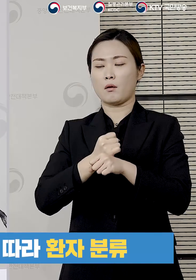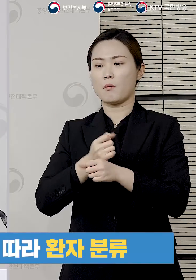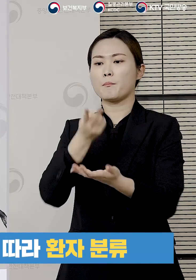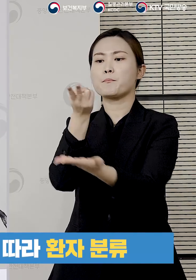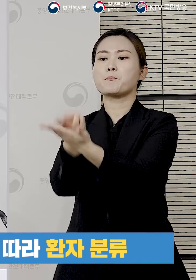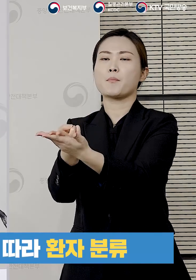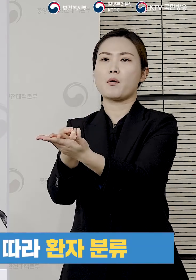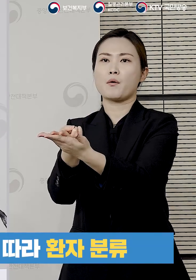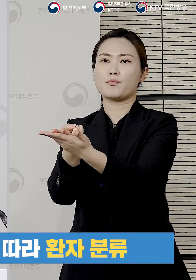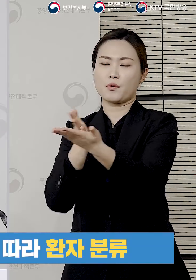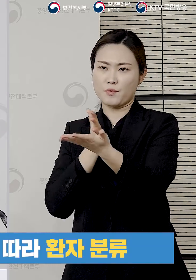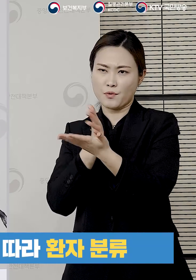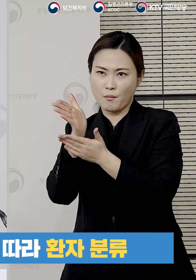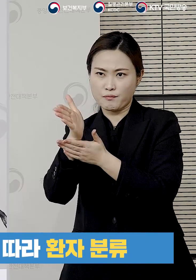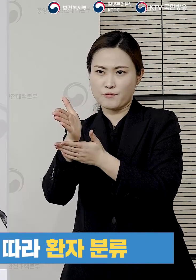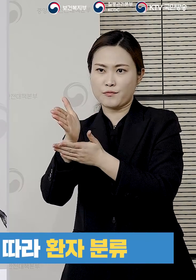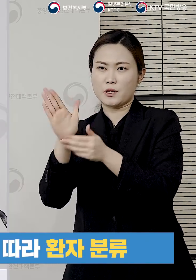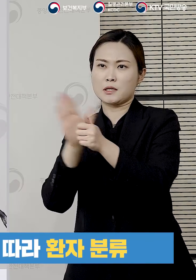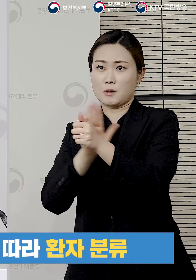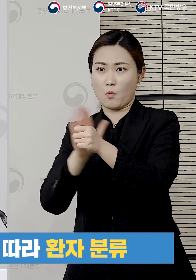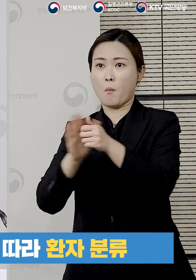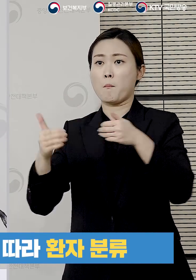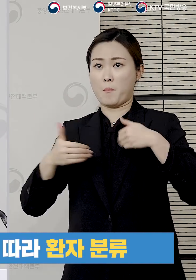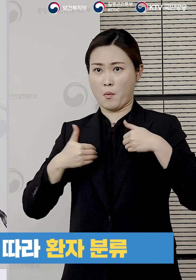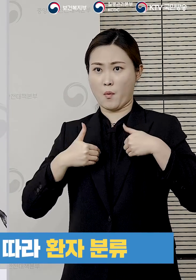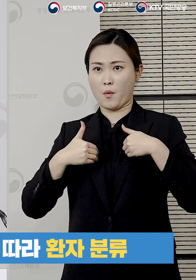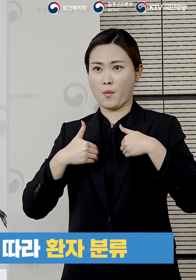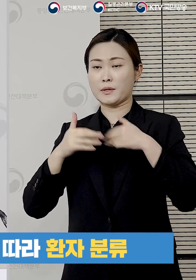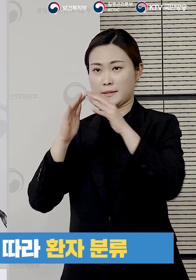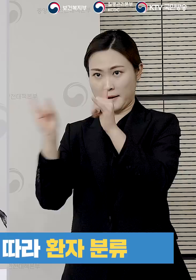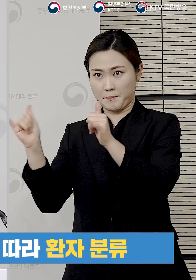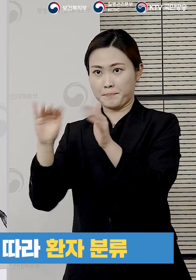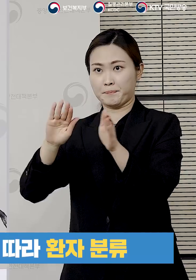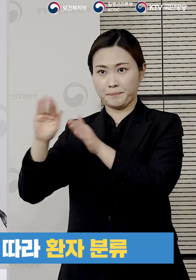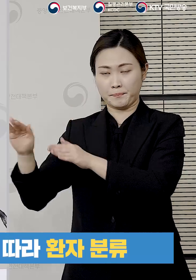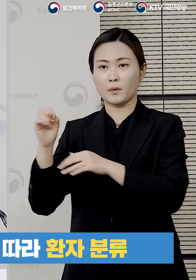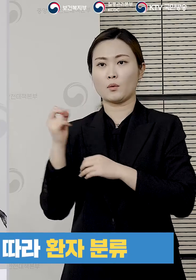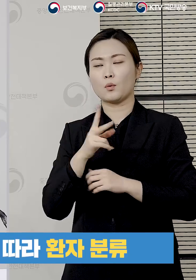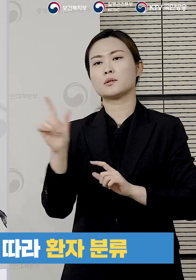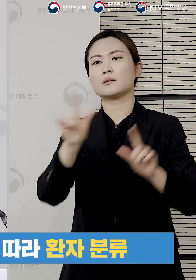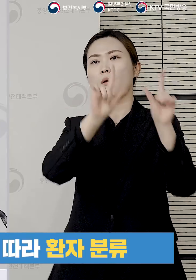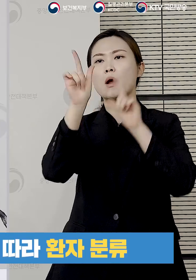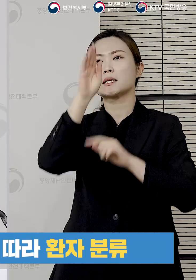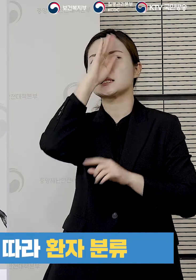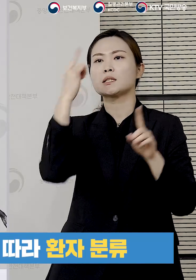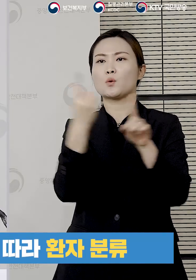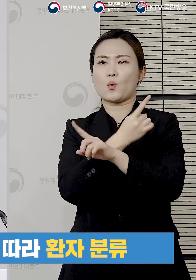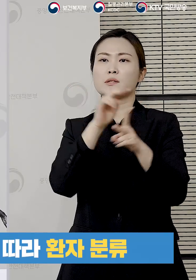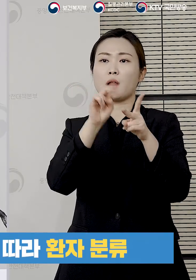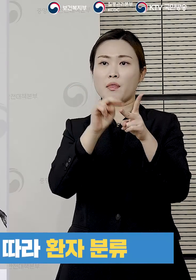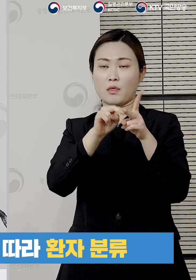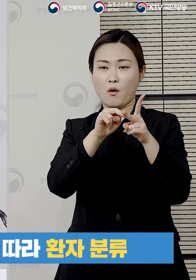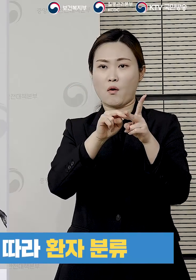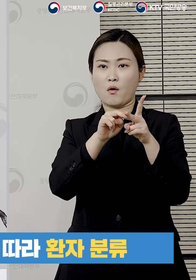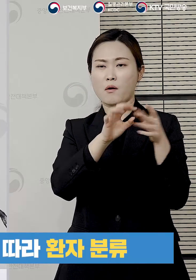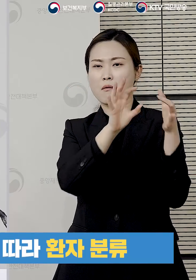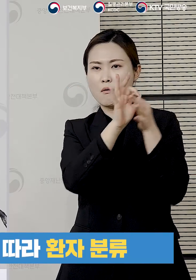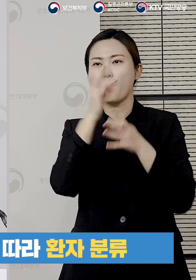종합적으로 고려해 병원에 입원해서 전문적인 처치가 필요한 환자와